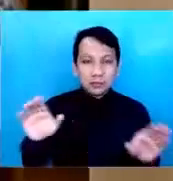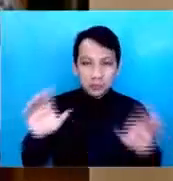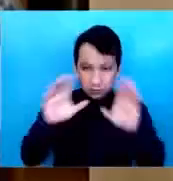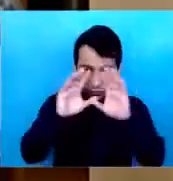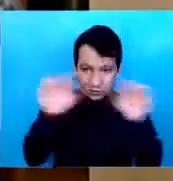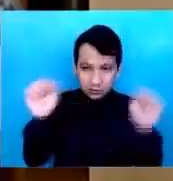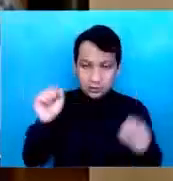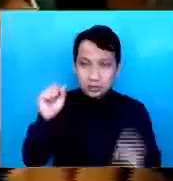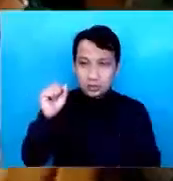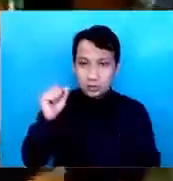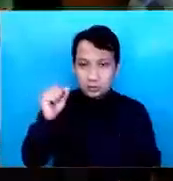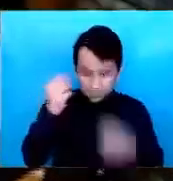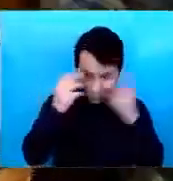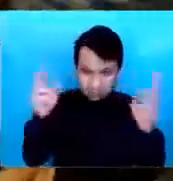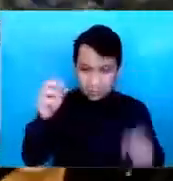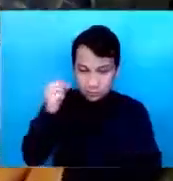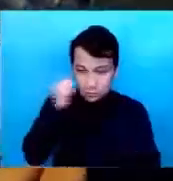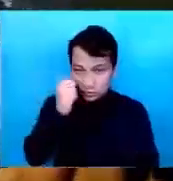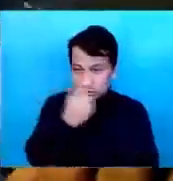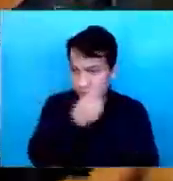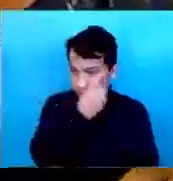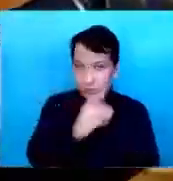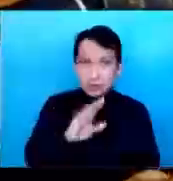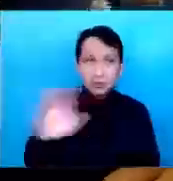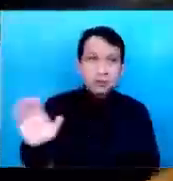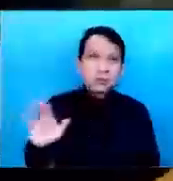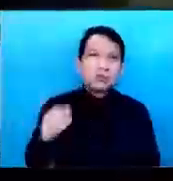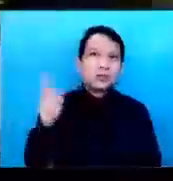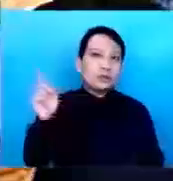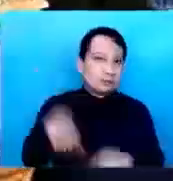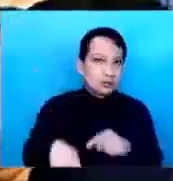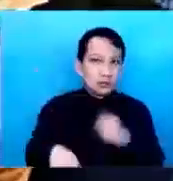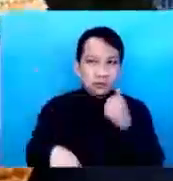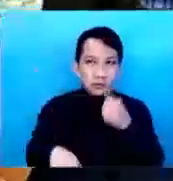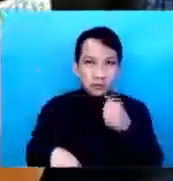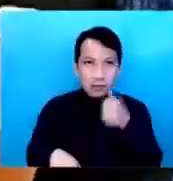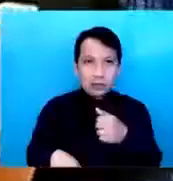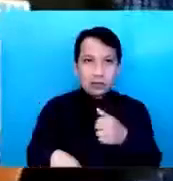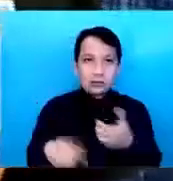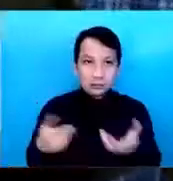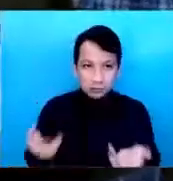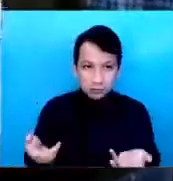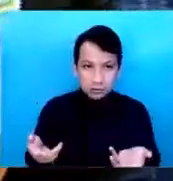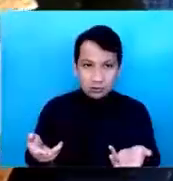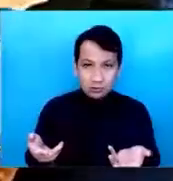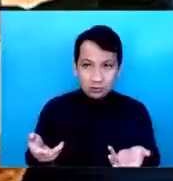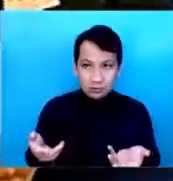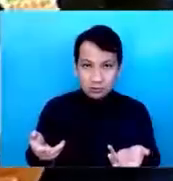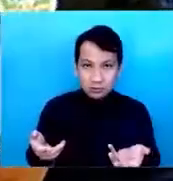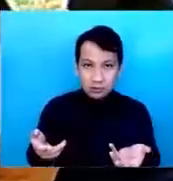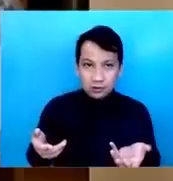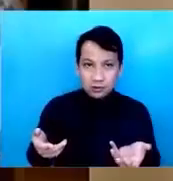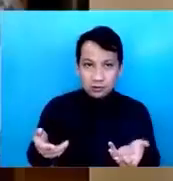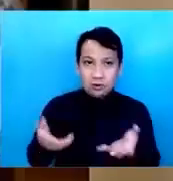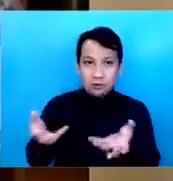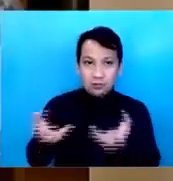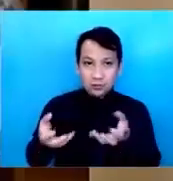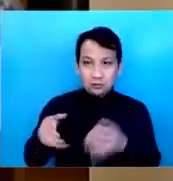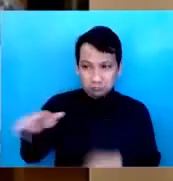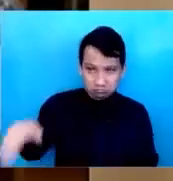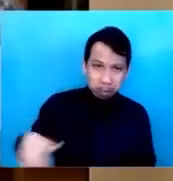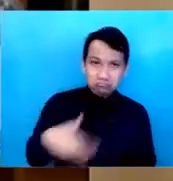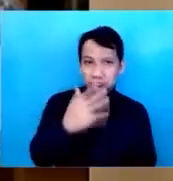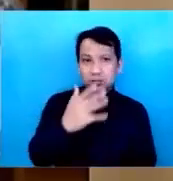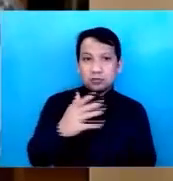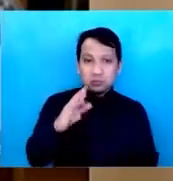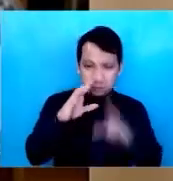Mm-hmm. Siya yung nagsasabing hindi daw bagay ang babae sa pagkapangulo. Tapos bigla ngayon, gusto pala niyang tumakbo at gusto niyang